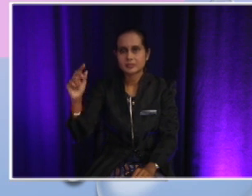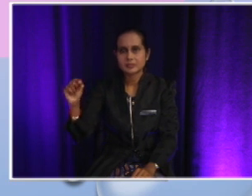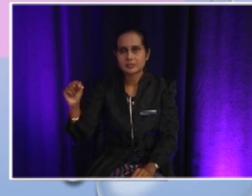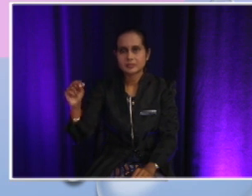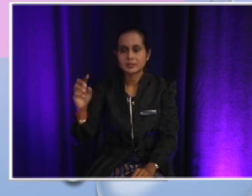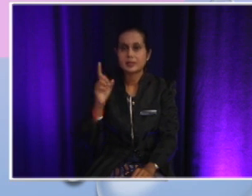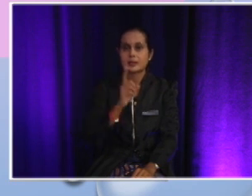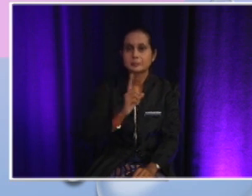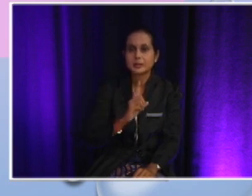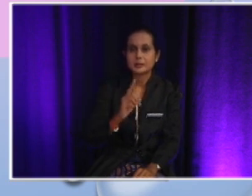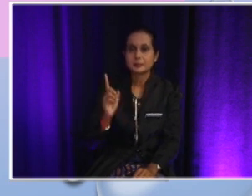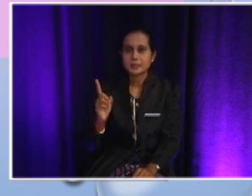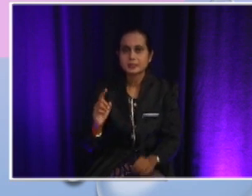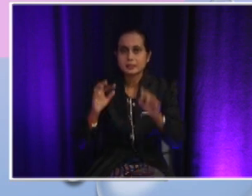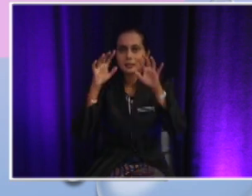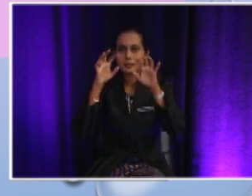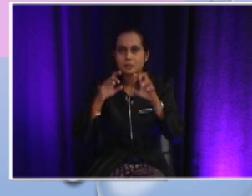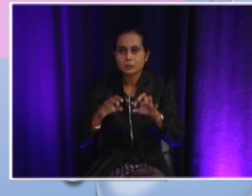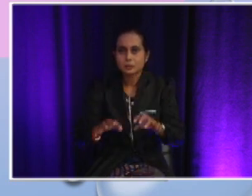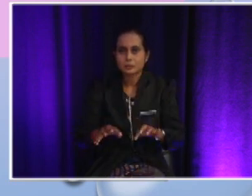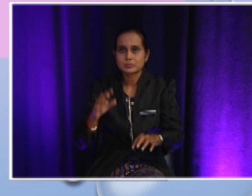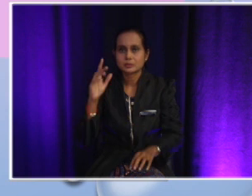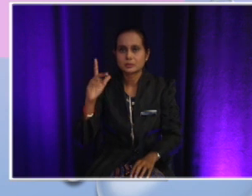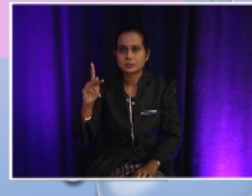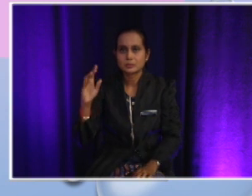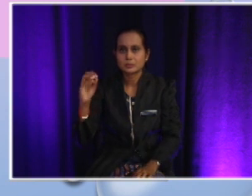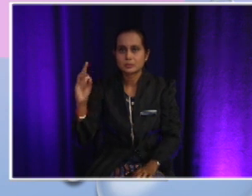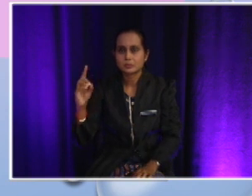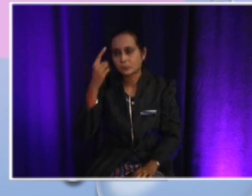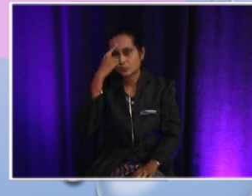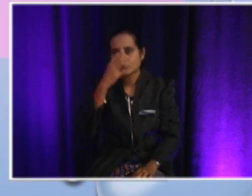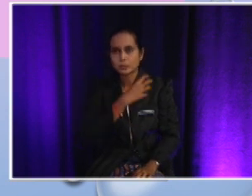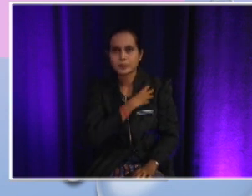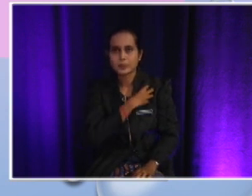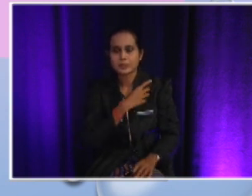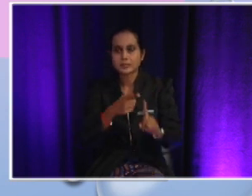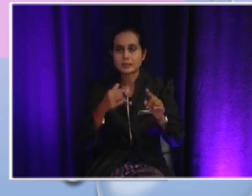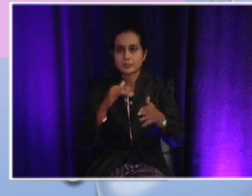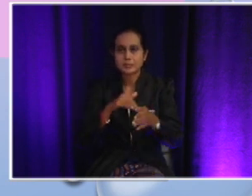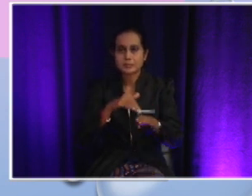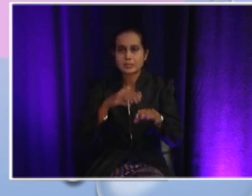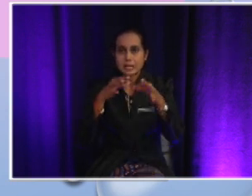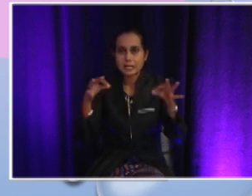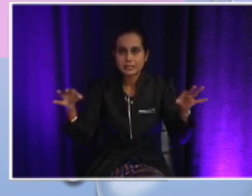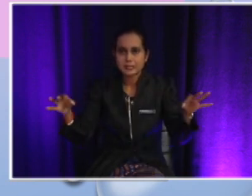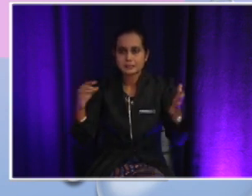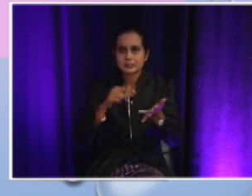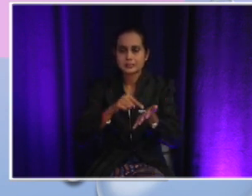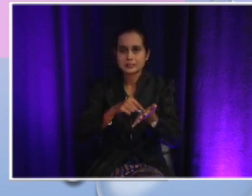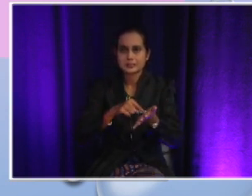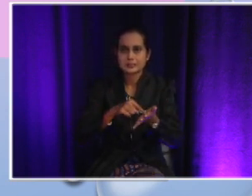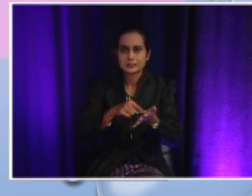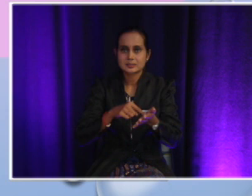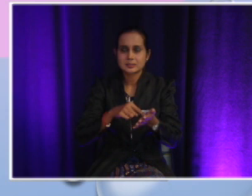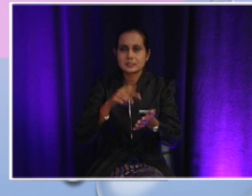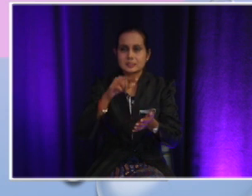kod keselamatan untuk pegawai. Kan? Okey. Jadi daripada kenyataan ni, sini tadi mana-mana ini adalah gate